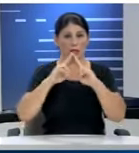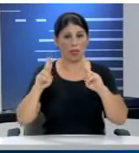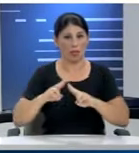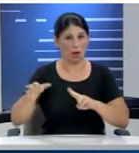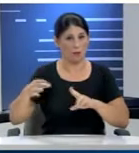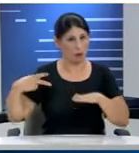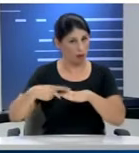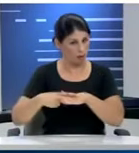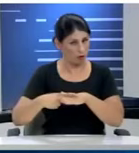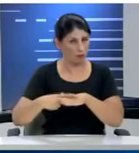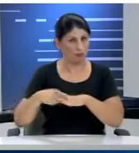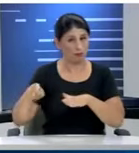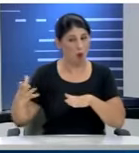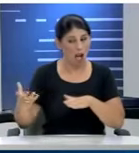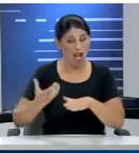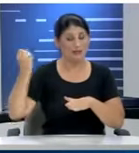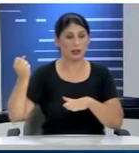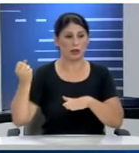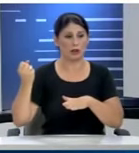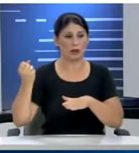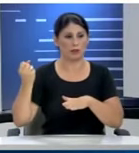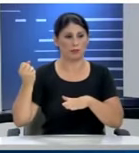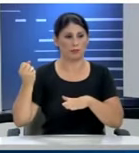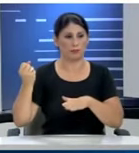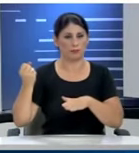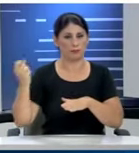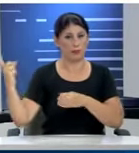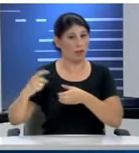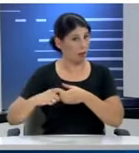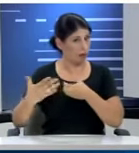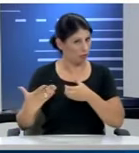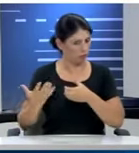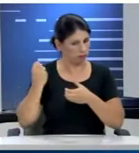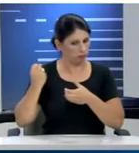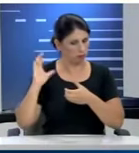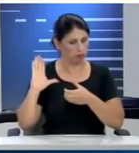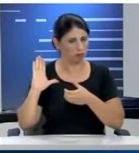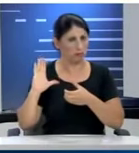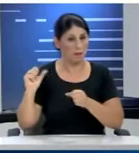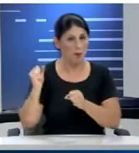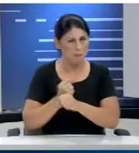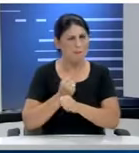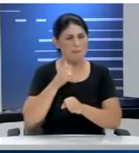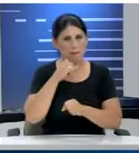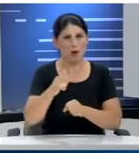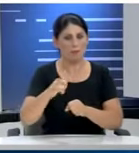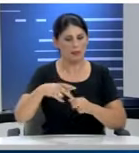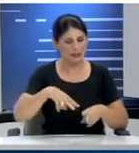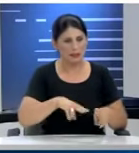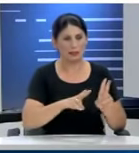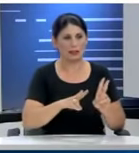Ταμείο, τον πιο αυστηρό εταίρο, που επέμενε διαρκώς για την